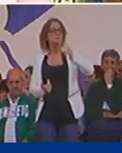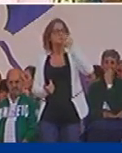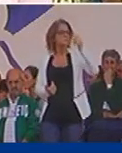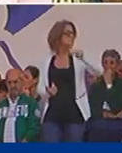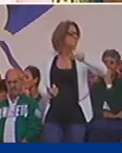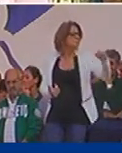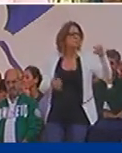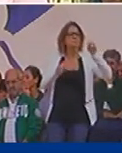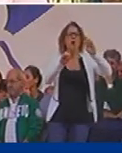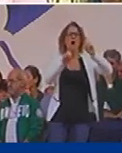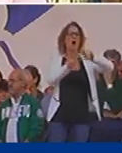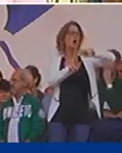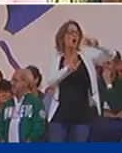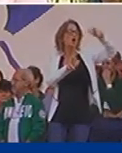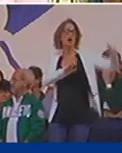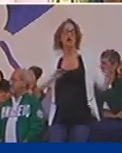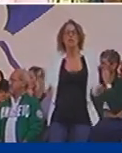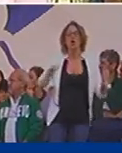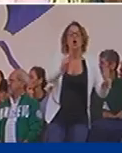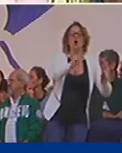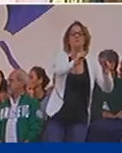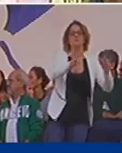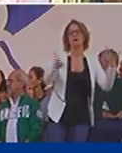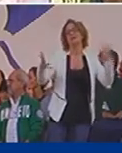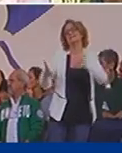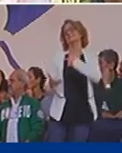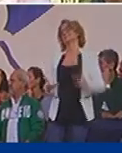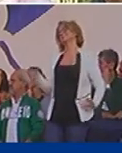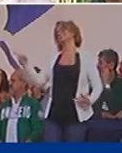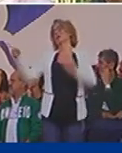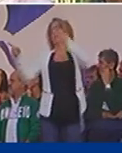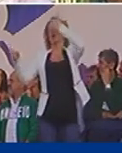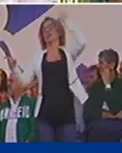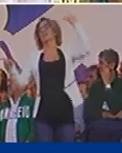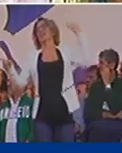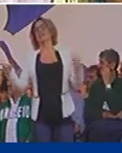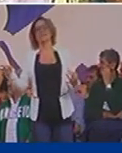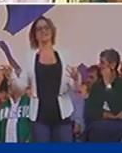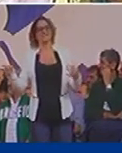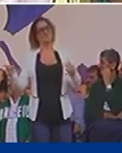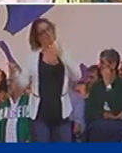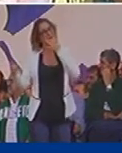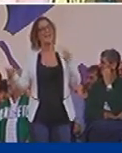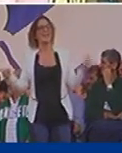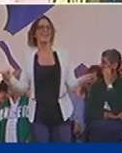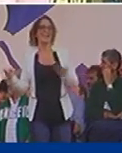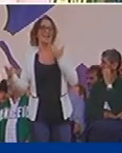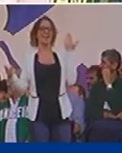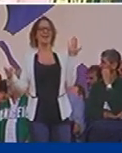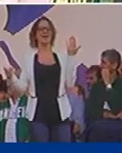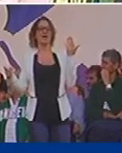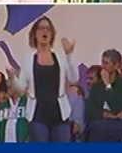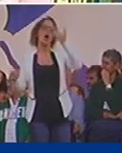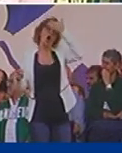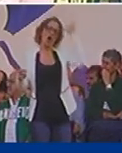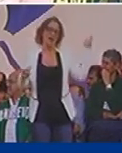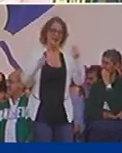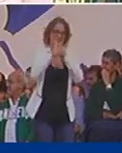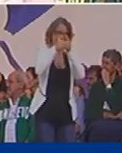ed immondizia, in mezzo ai topi, però c'è un sindaco onesto. Che figata! Onestà,